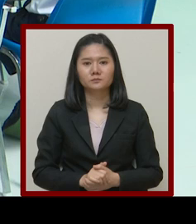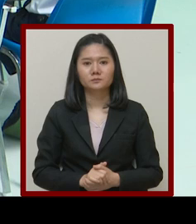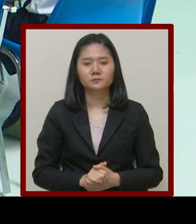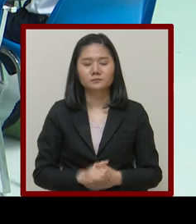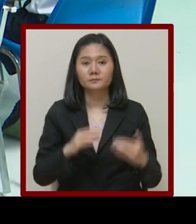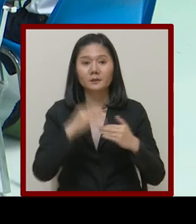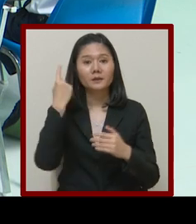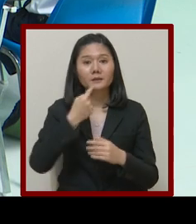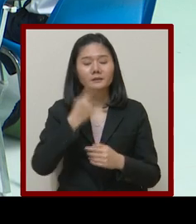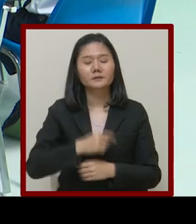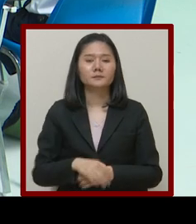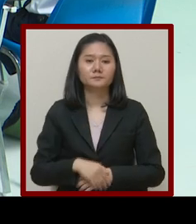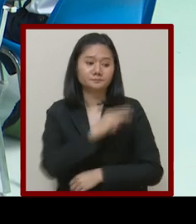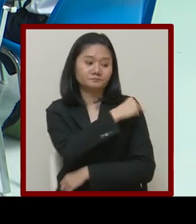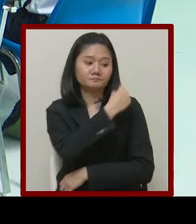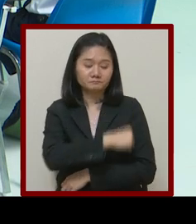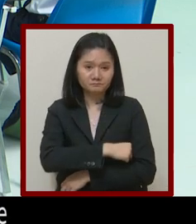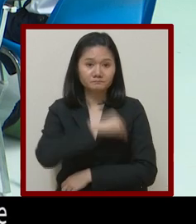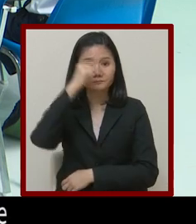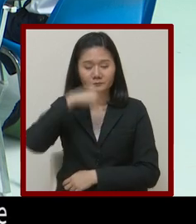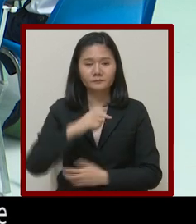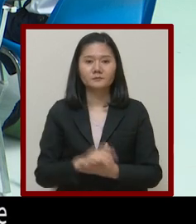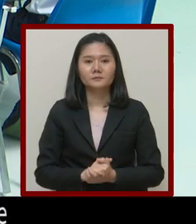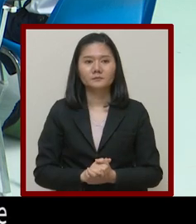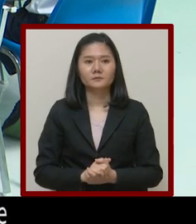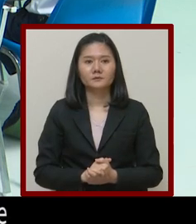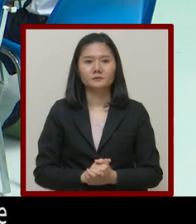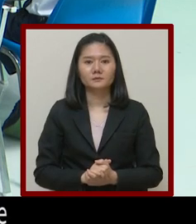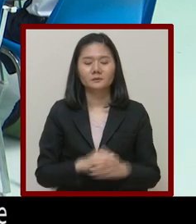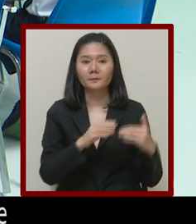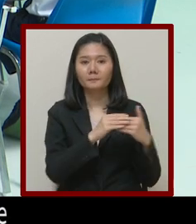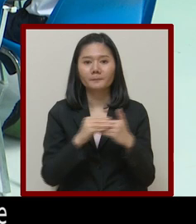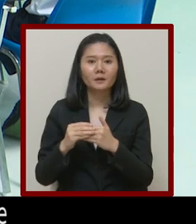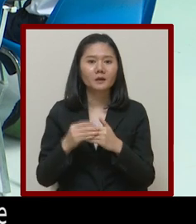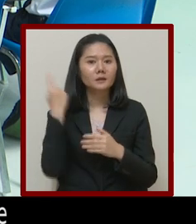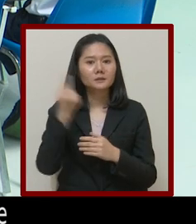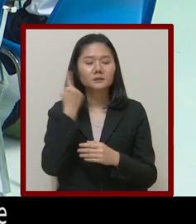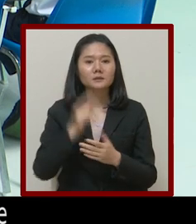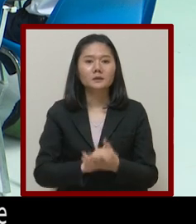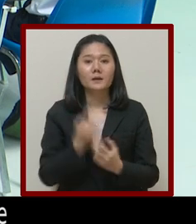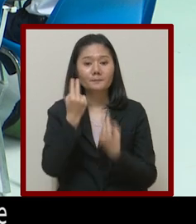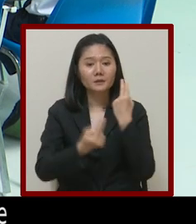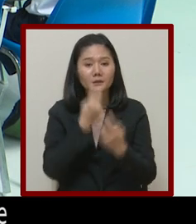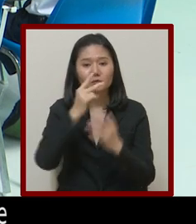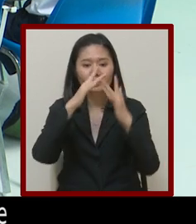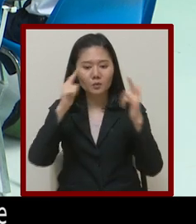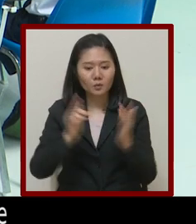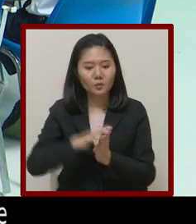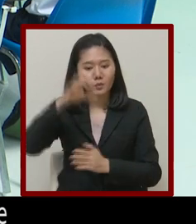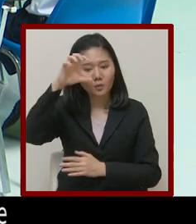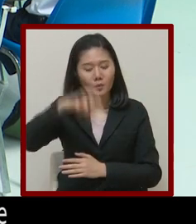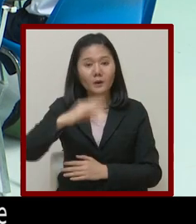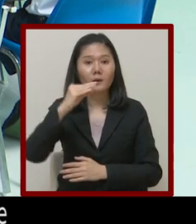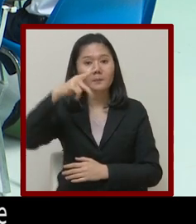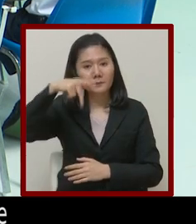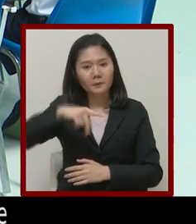โปรแกรมนำเที่ยวแพทย์แผนไทยนะคะเราก็สามารถที่จะพานักท่องเที่ยวเนี่ยไปเยี่ยมชมวัดพระเชตุพน